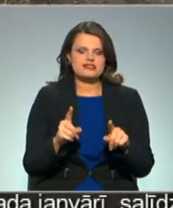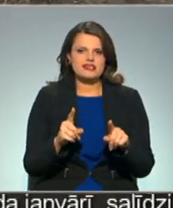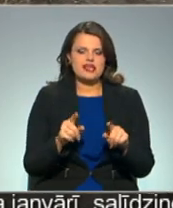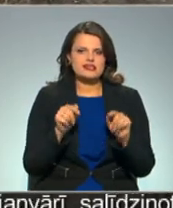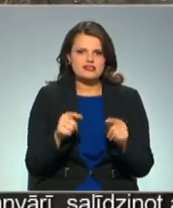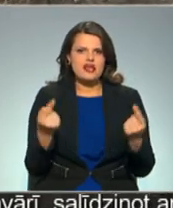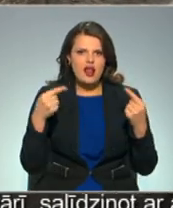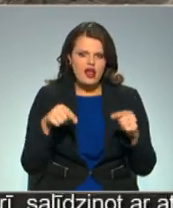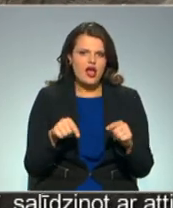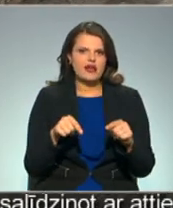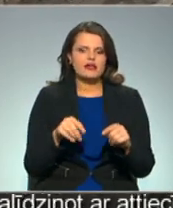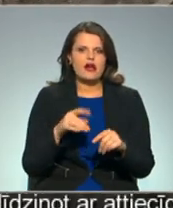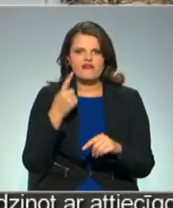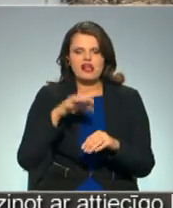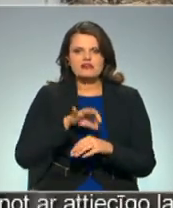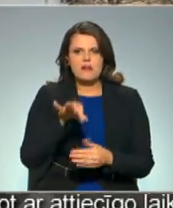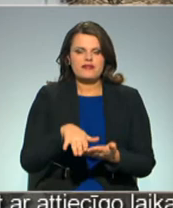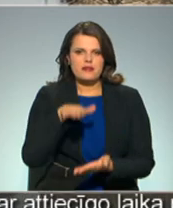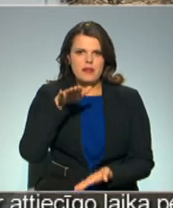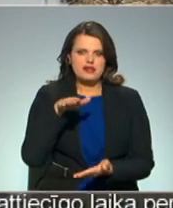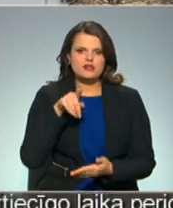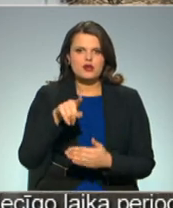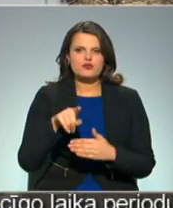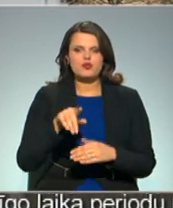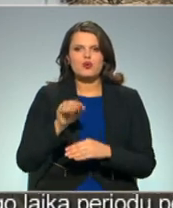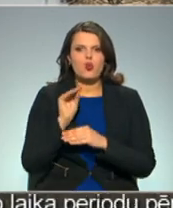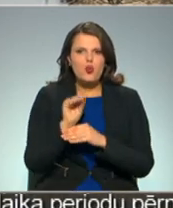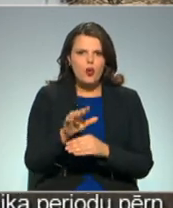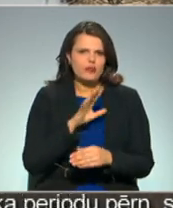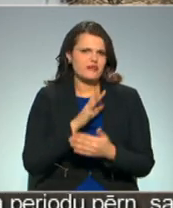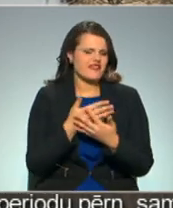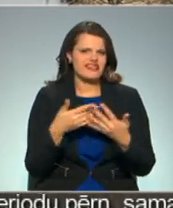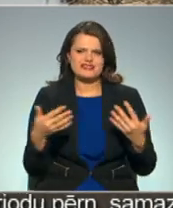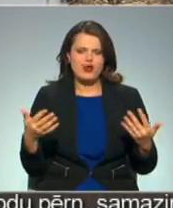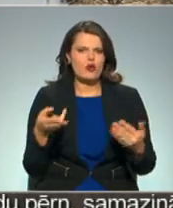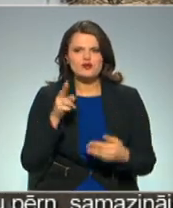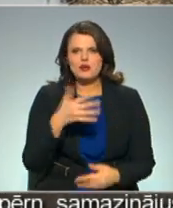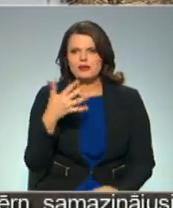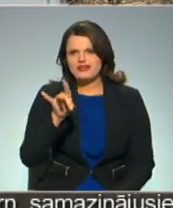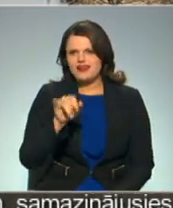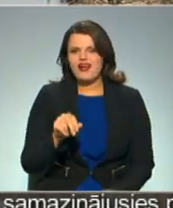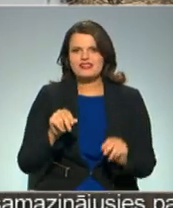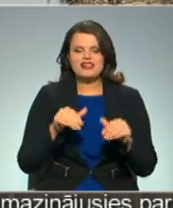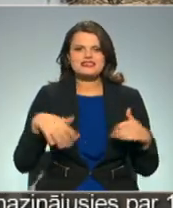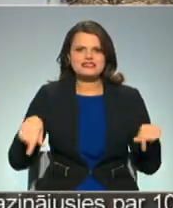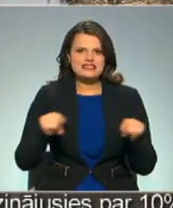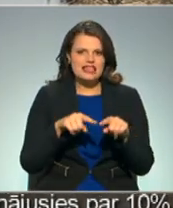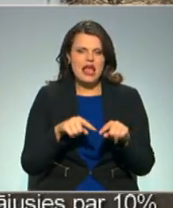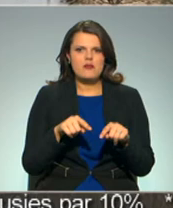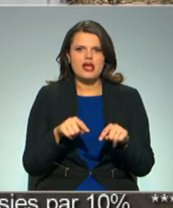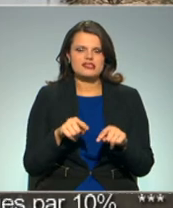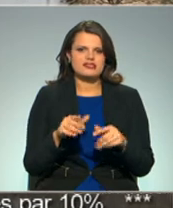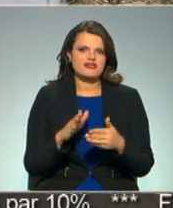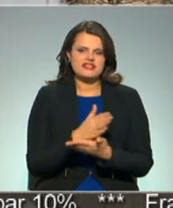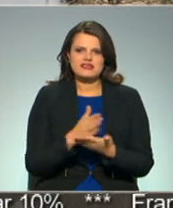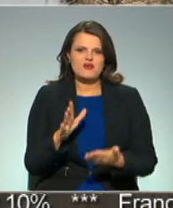tajā laikā momentāli metrs paceļās. Tā kā tur ir gulbi peldēja un viss kaut kas, un kad 5 hektāras zemes te vispārībā, es